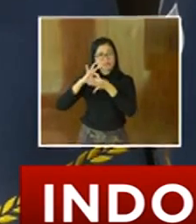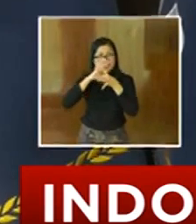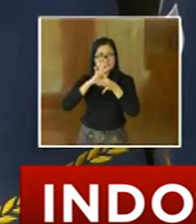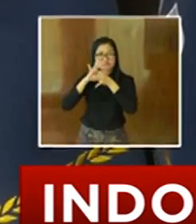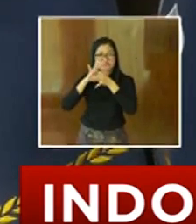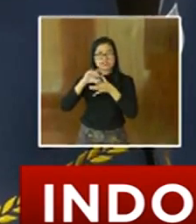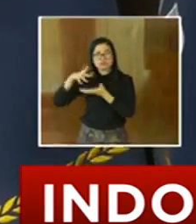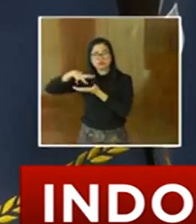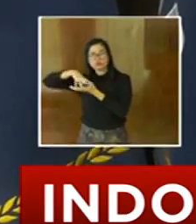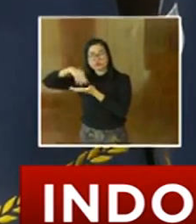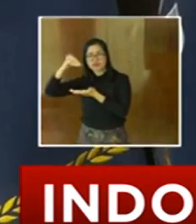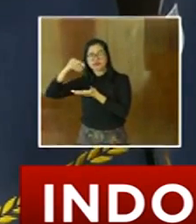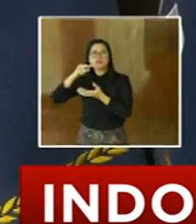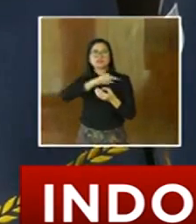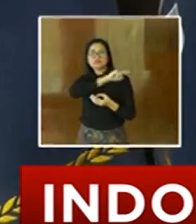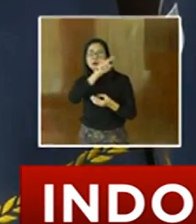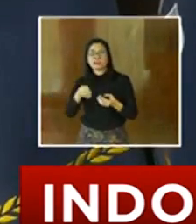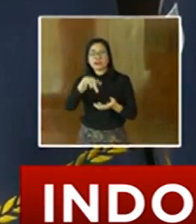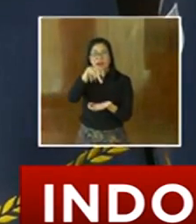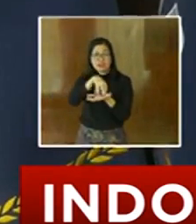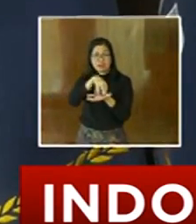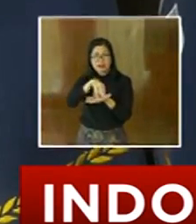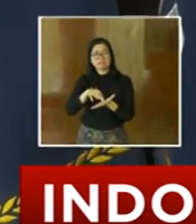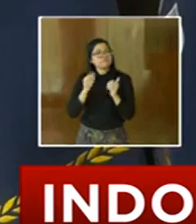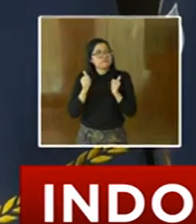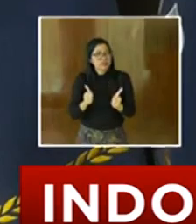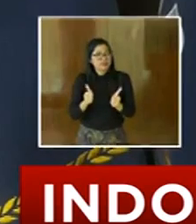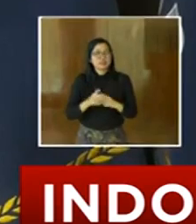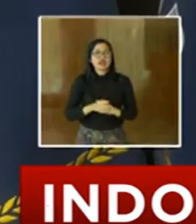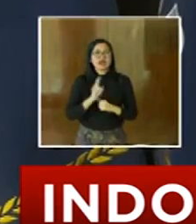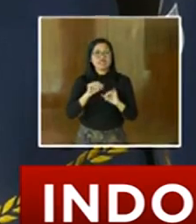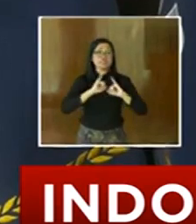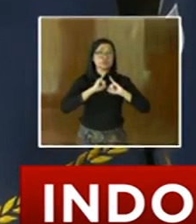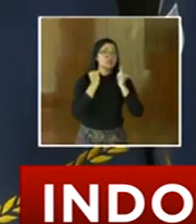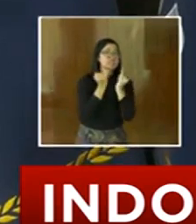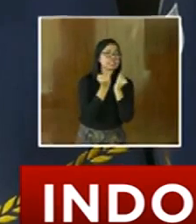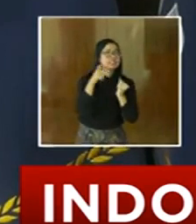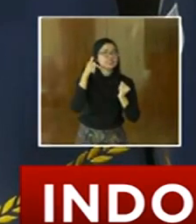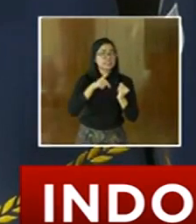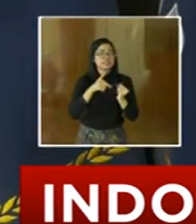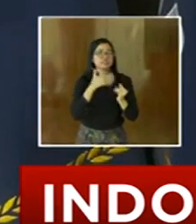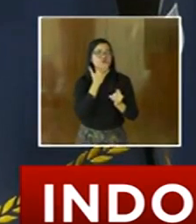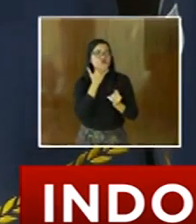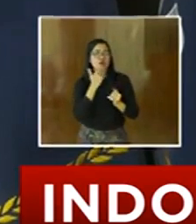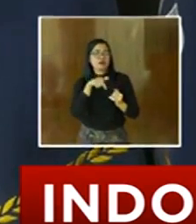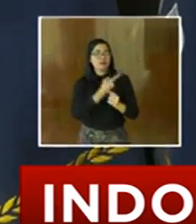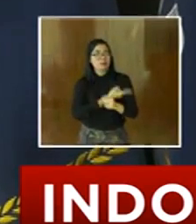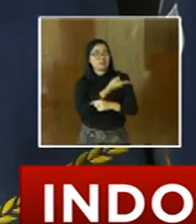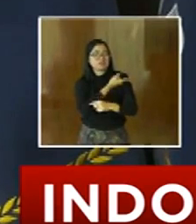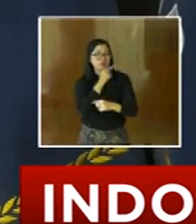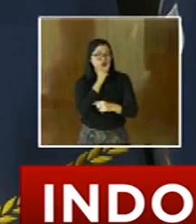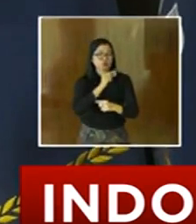daerah berjalan dengan baik Kemudian beberapa institusi yang memiliki kapasitas untuk